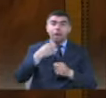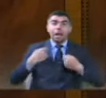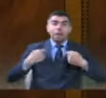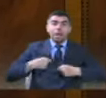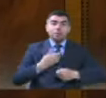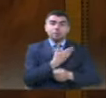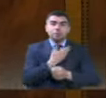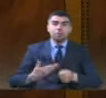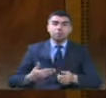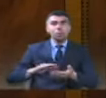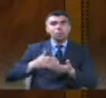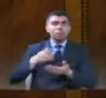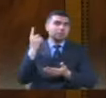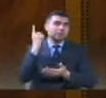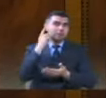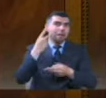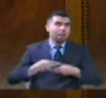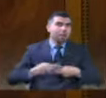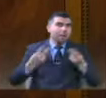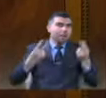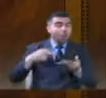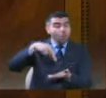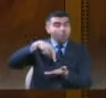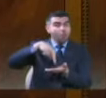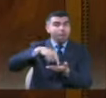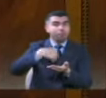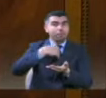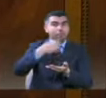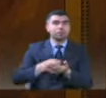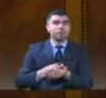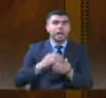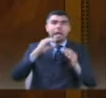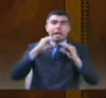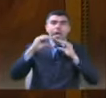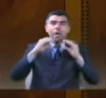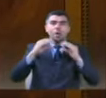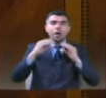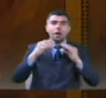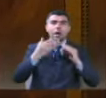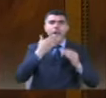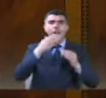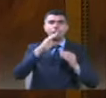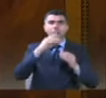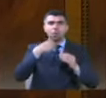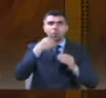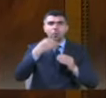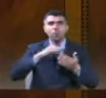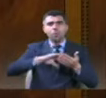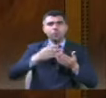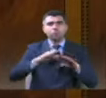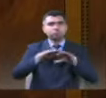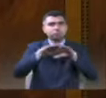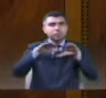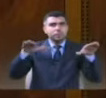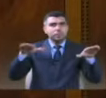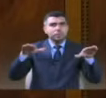سمعكم وسمع بعض الفرقاء المتدخلين من هنا يقول بأن الحوار الاجتماعي بخير، أن كل شيء بخير والعام